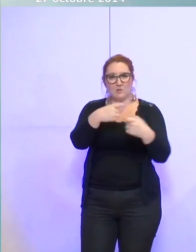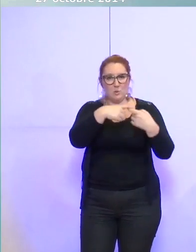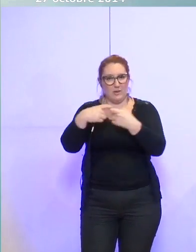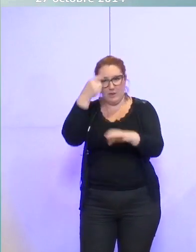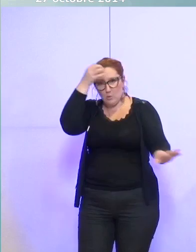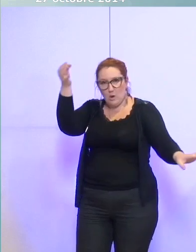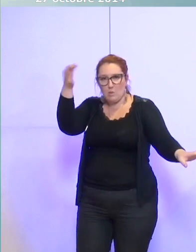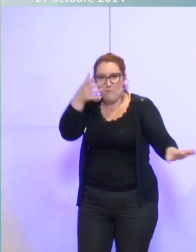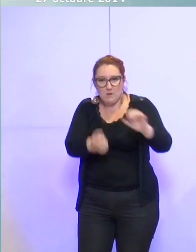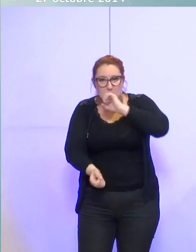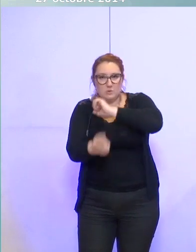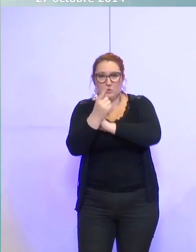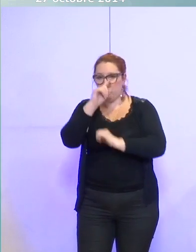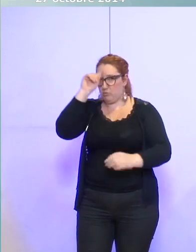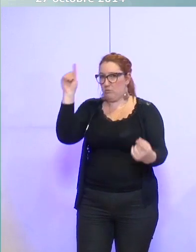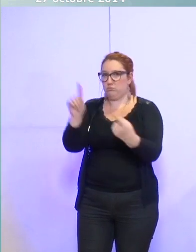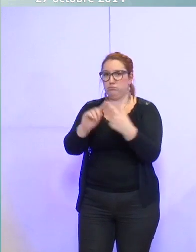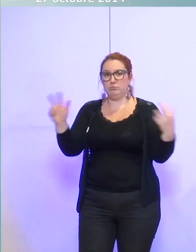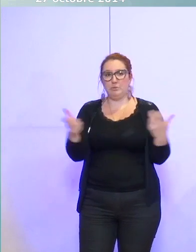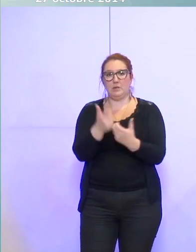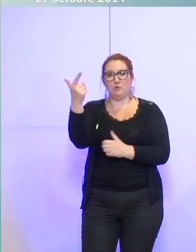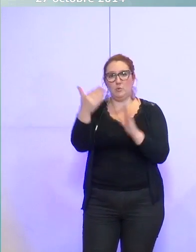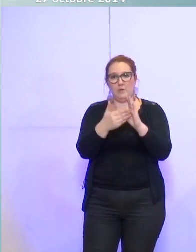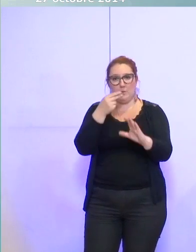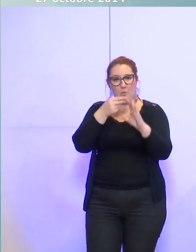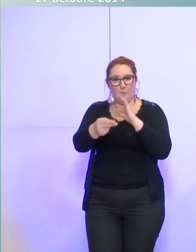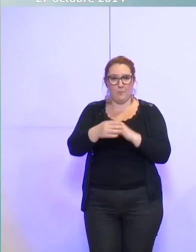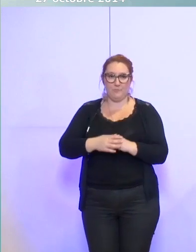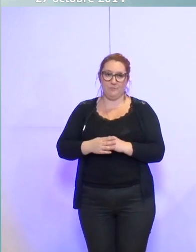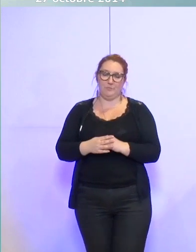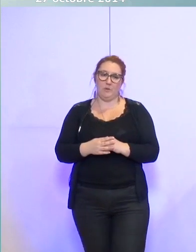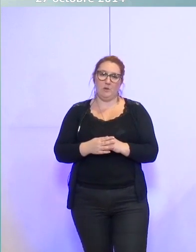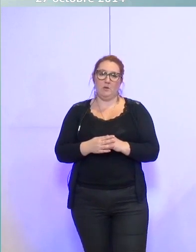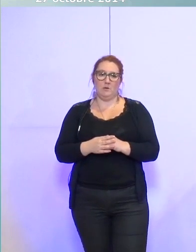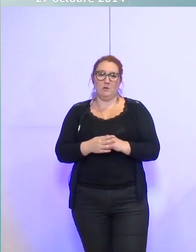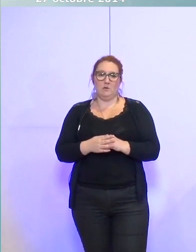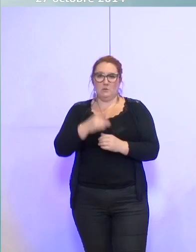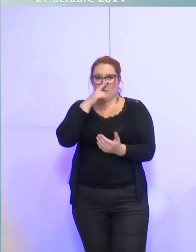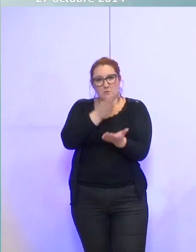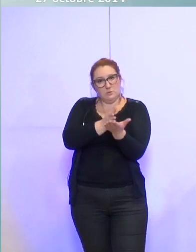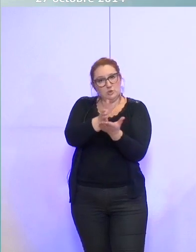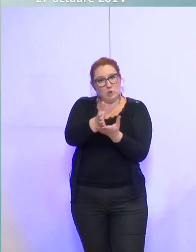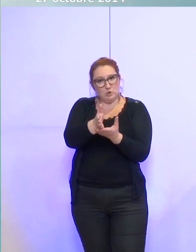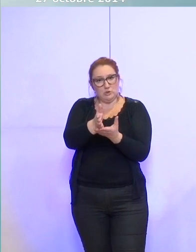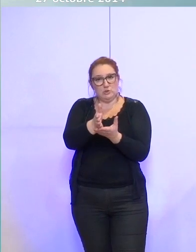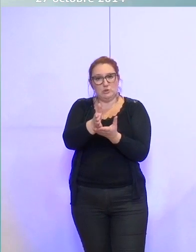millions d'euros. Alors cette délibération a pour nous un sens politique particulier pour trois